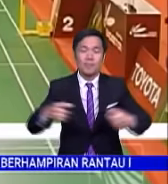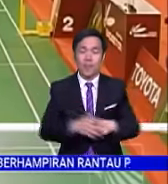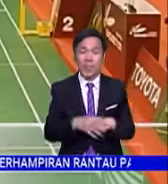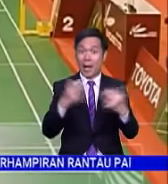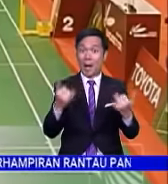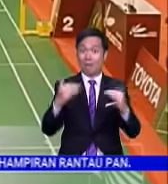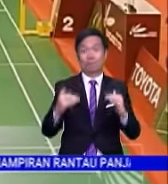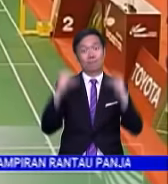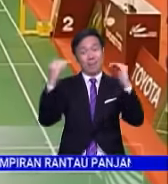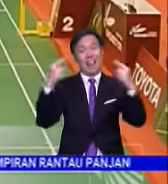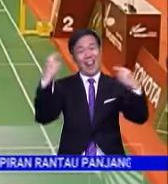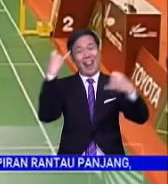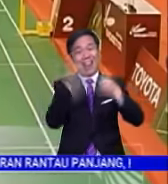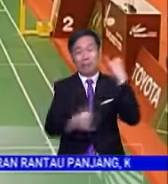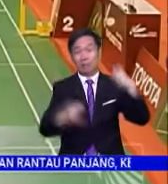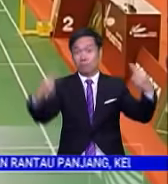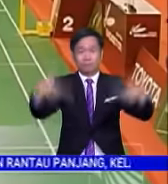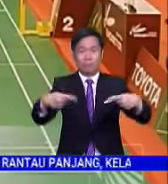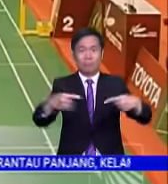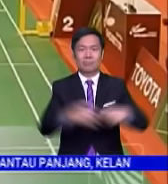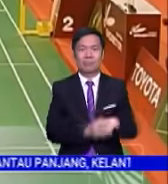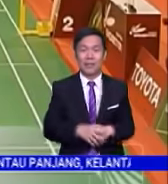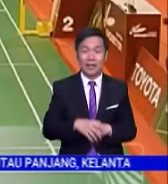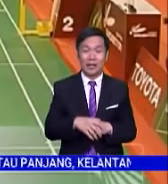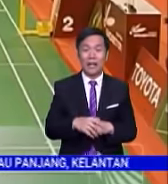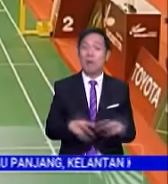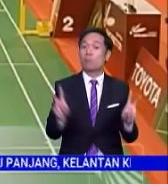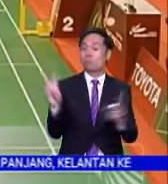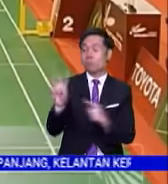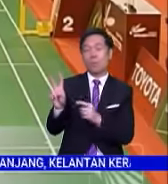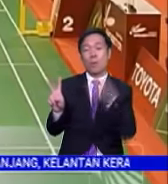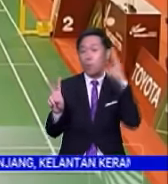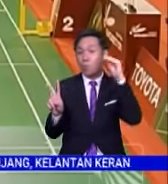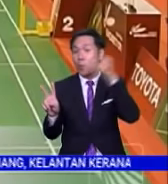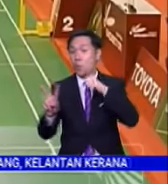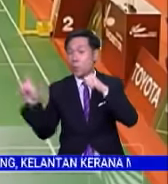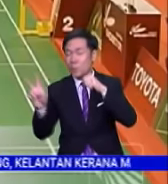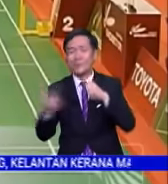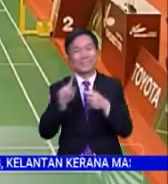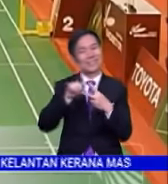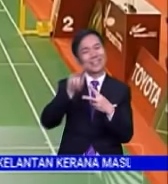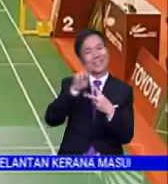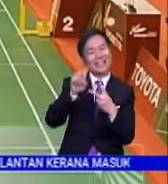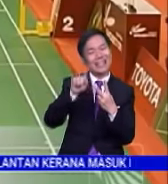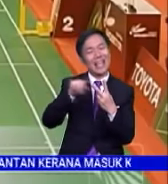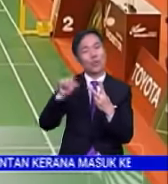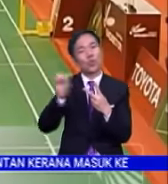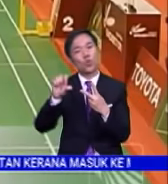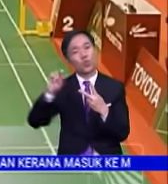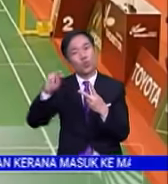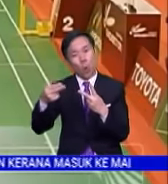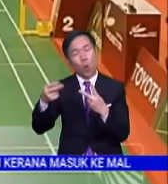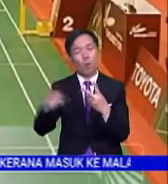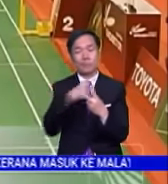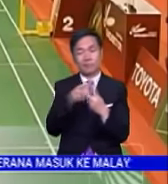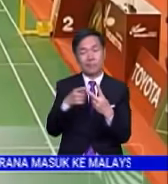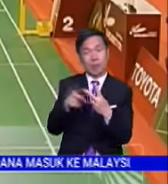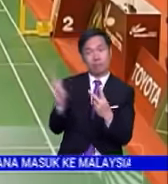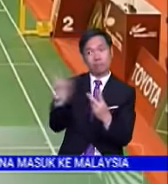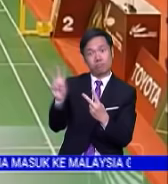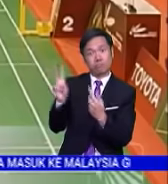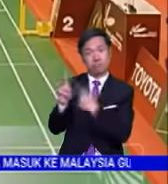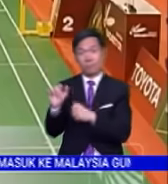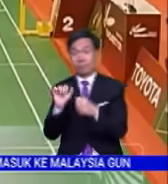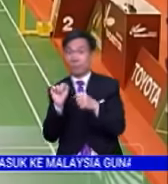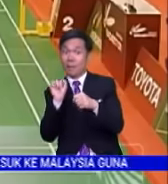melangkah kesaingan akhir kejohanan pasangan bergu campuran negara Ti Kai Wong, Teo Mizing yang menentang